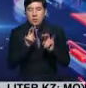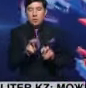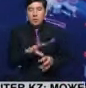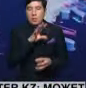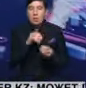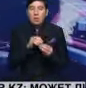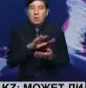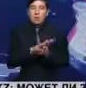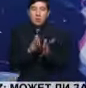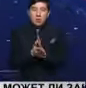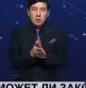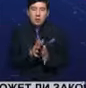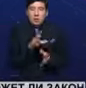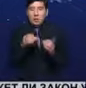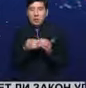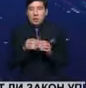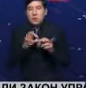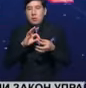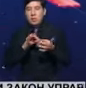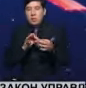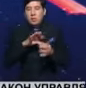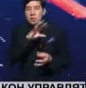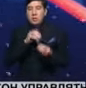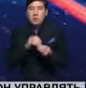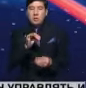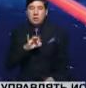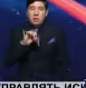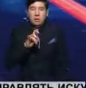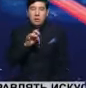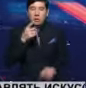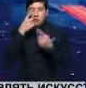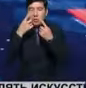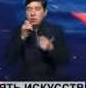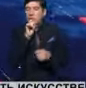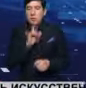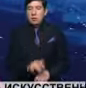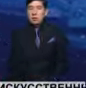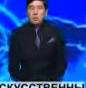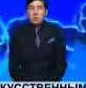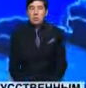всех обстоятельств произошедшего. Иная информация в интересах следствия разглашению не подлежит.